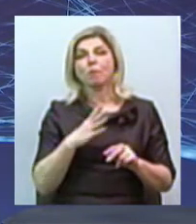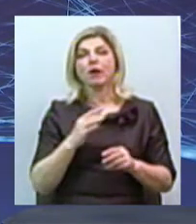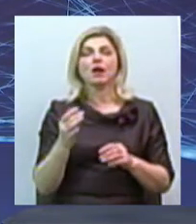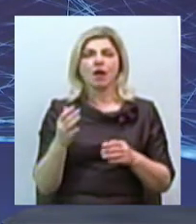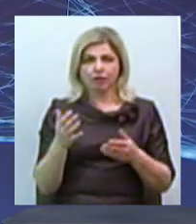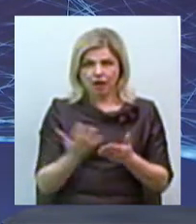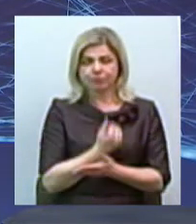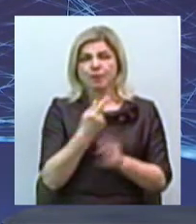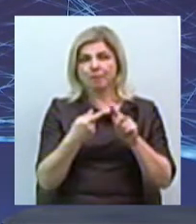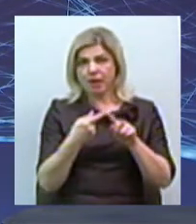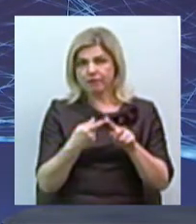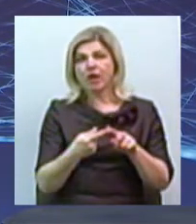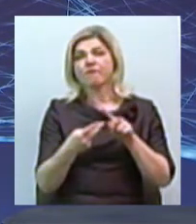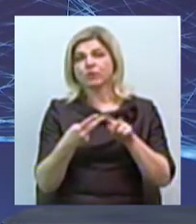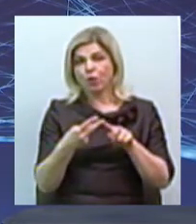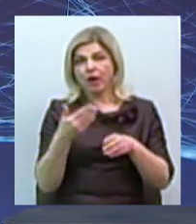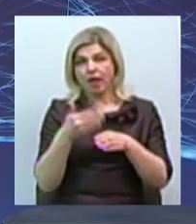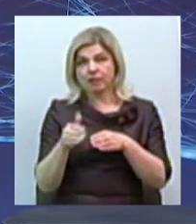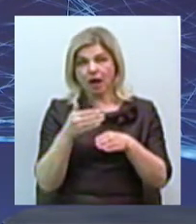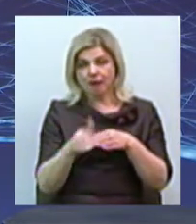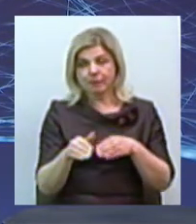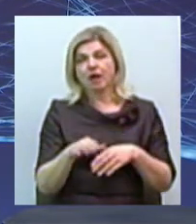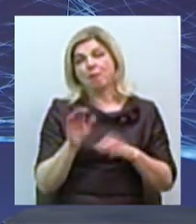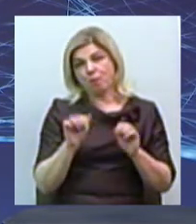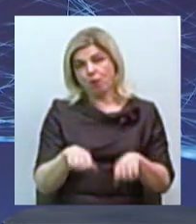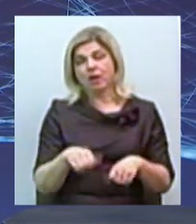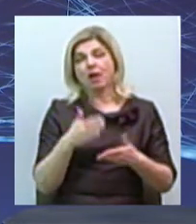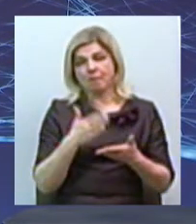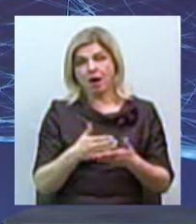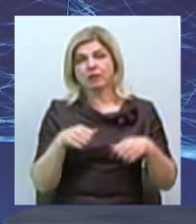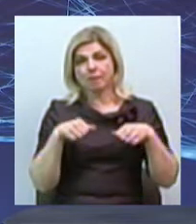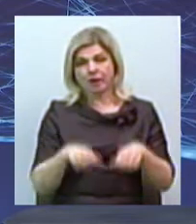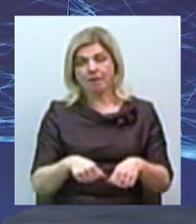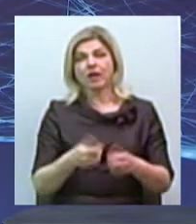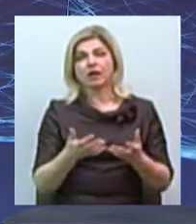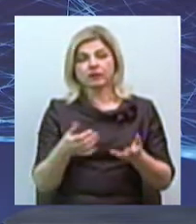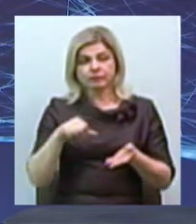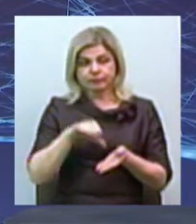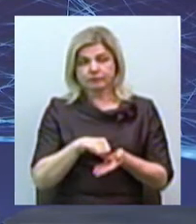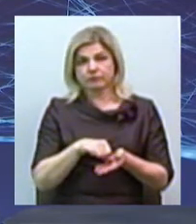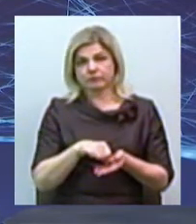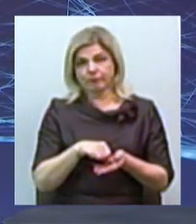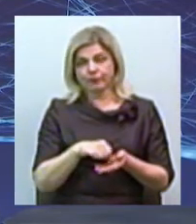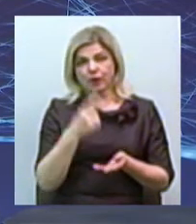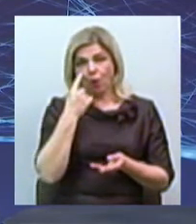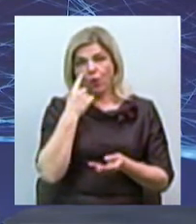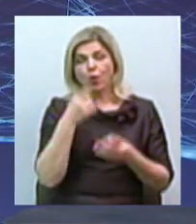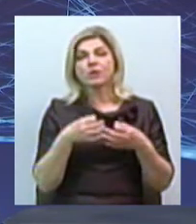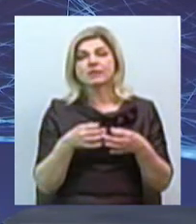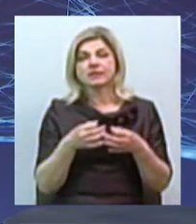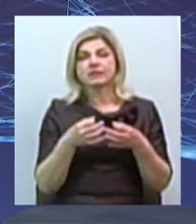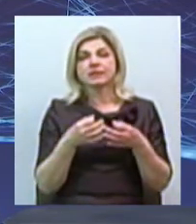і другий етап, який ми щойно прокоментували, вони могли і мали право взяти у незалежному оцінювання. Тобто